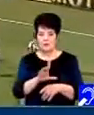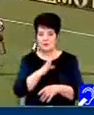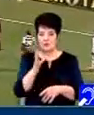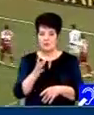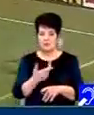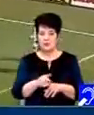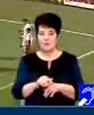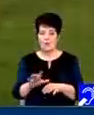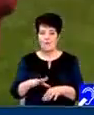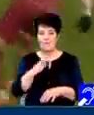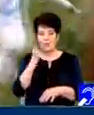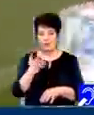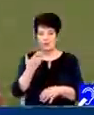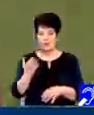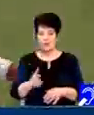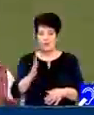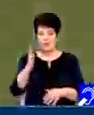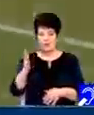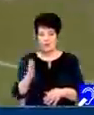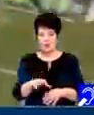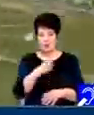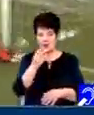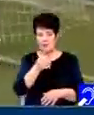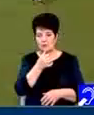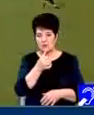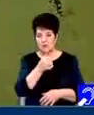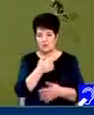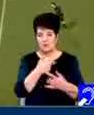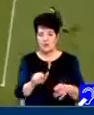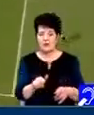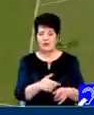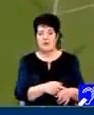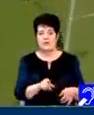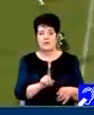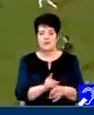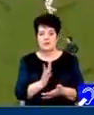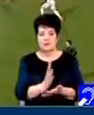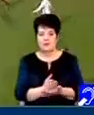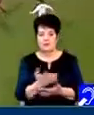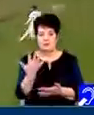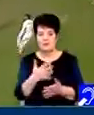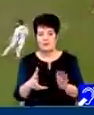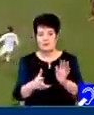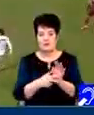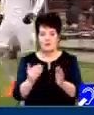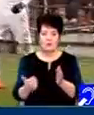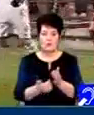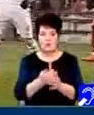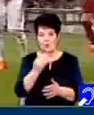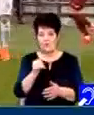doi tănase și fostul jucător al viitorului l-a pus la încercare pe Arlauskis. În minutul 58 a avut loc o nouă